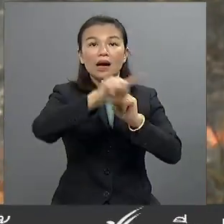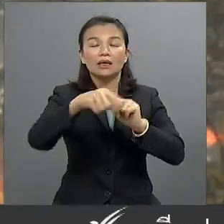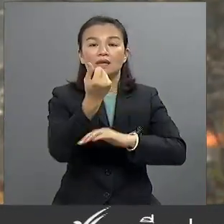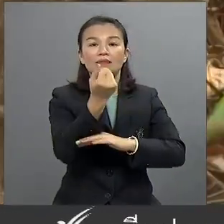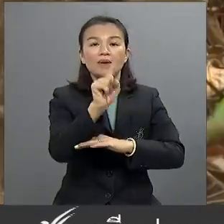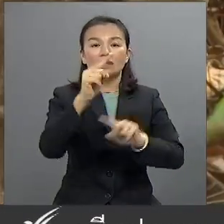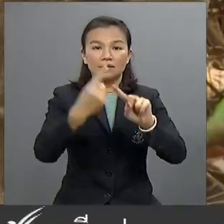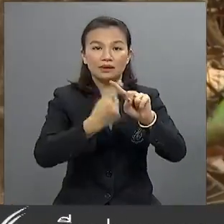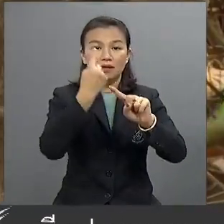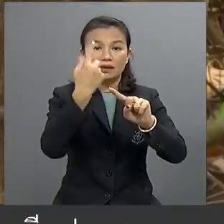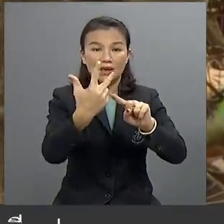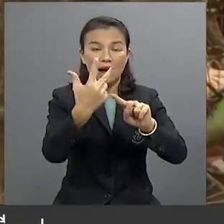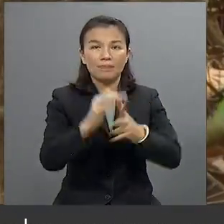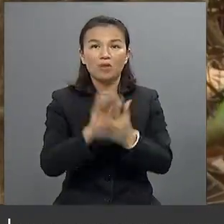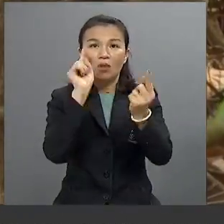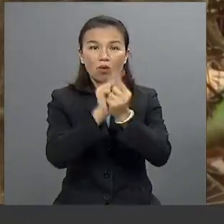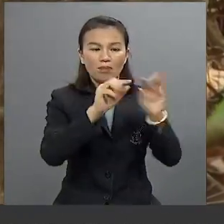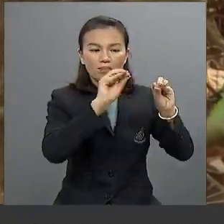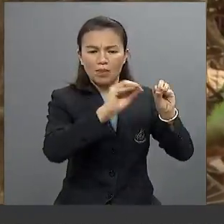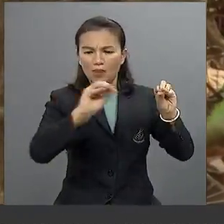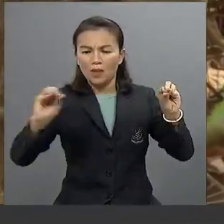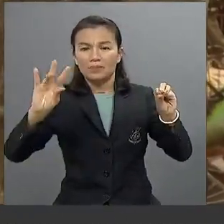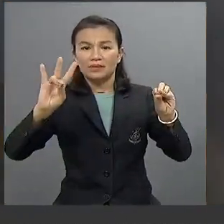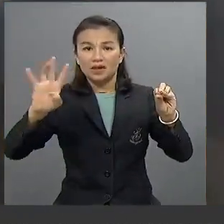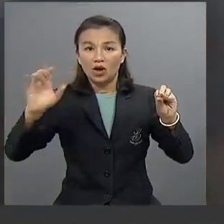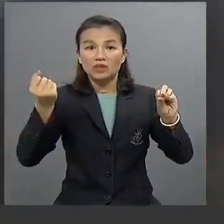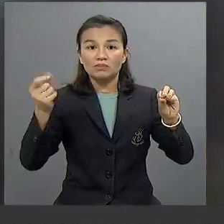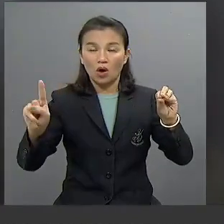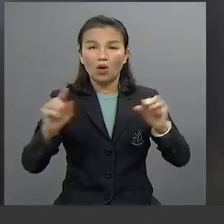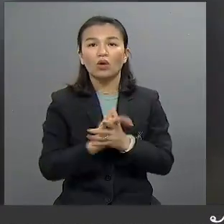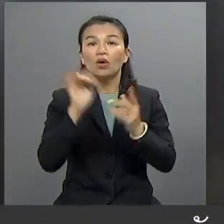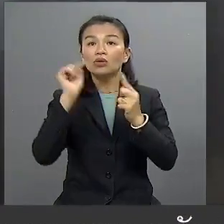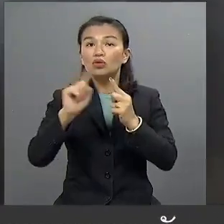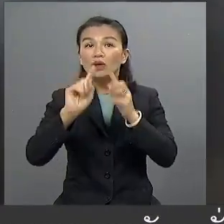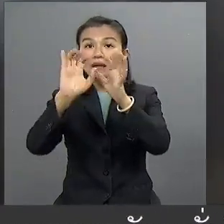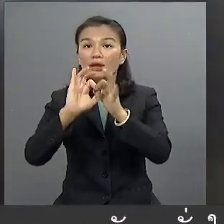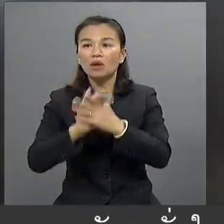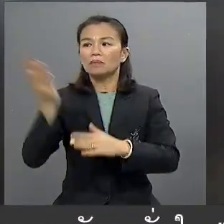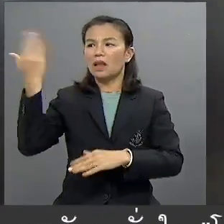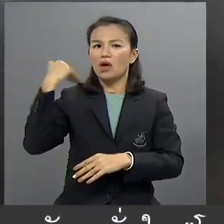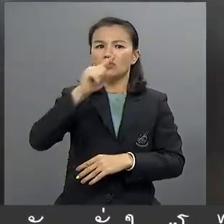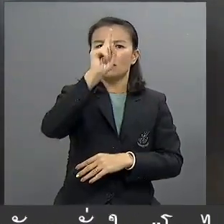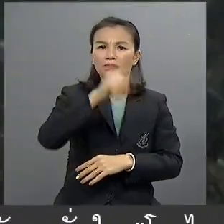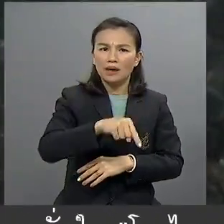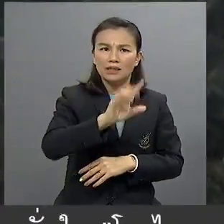อยู่712จุดซึ่งก็ลดจากวันที่10มีนาคมที่มีถึง 1,763 จุดค่ะ